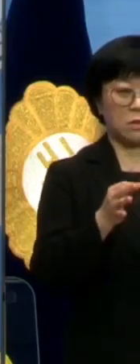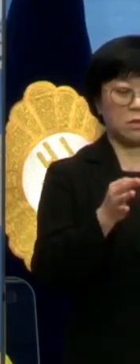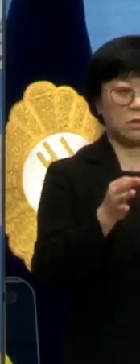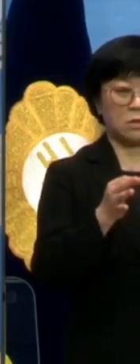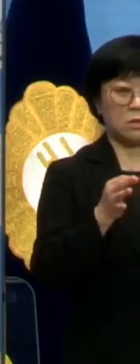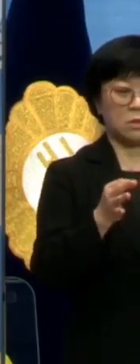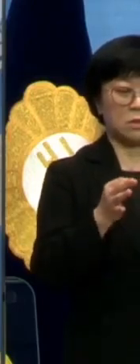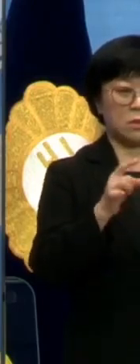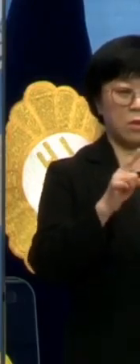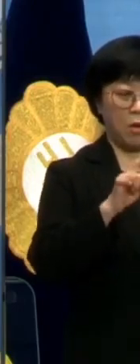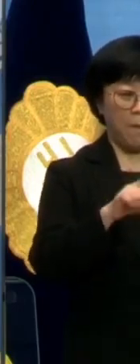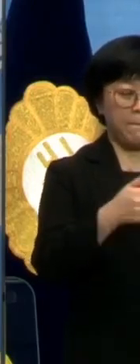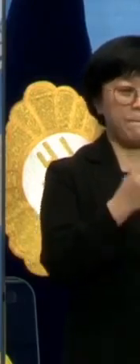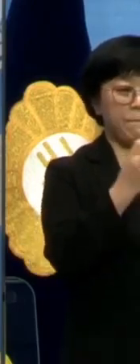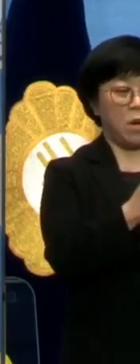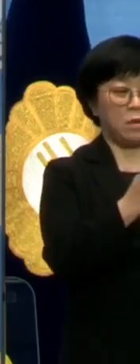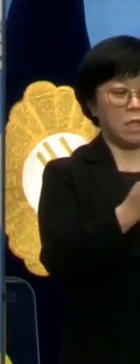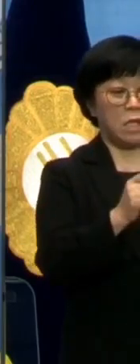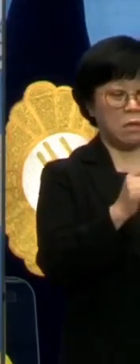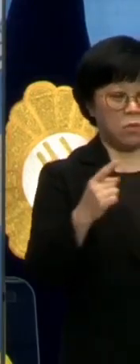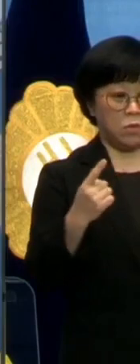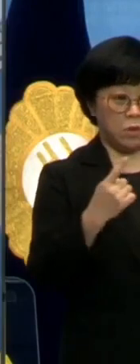발의 기자회견을 하기 위해서 왔습니다.